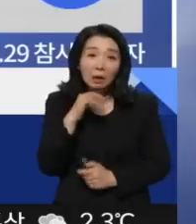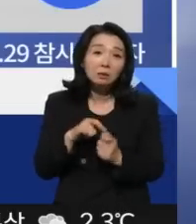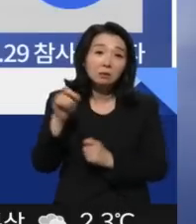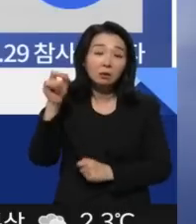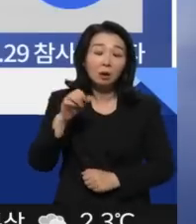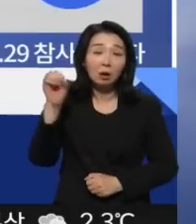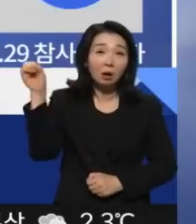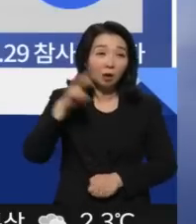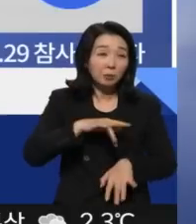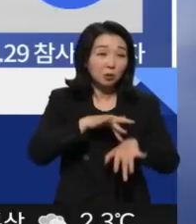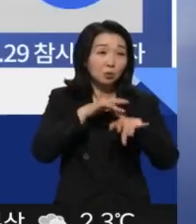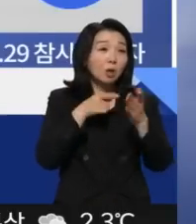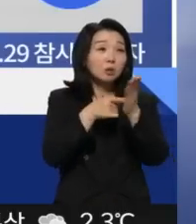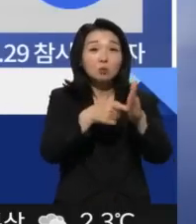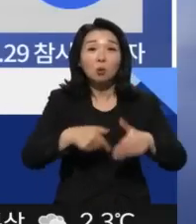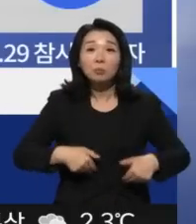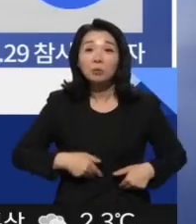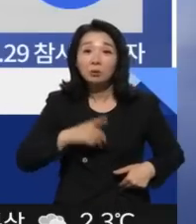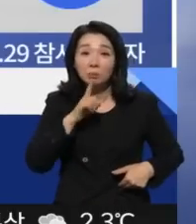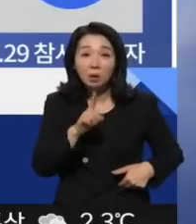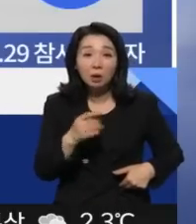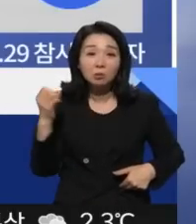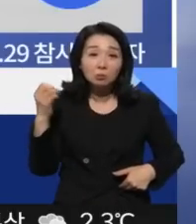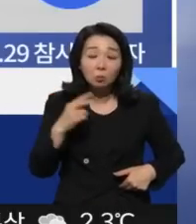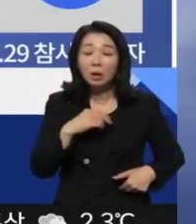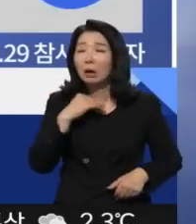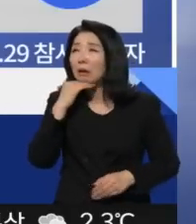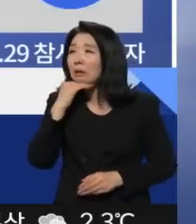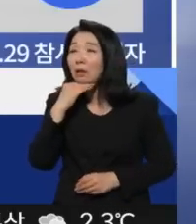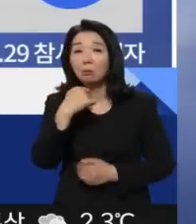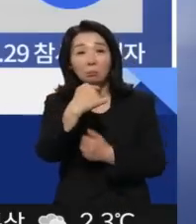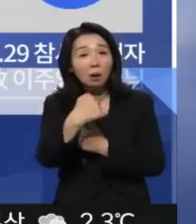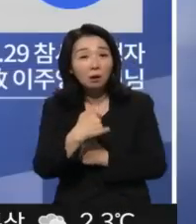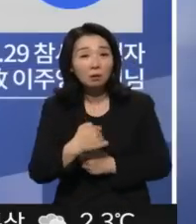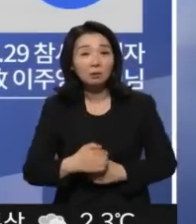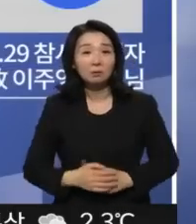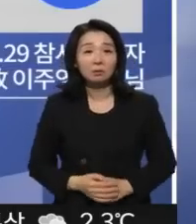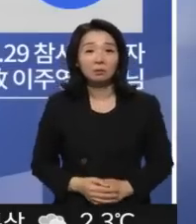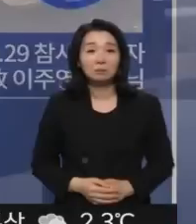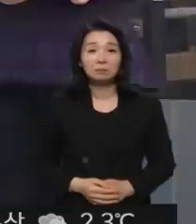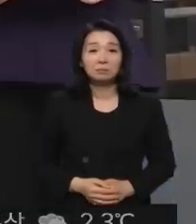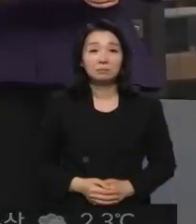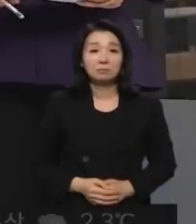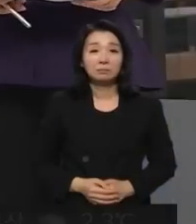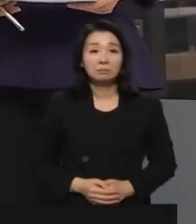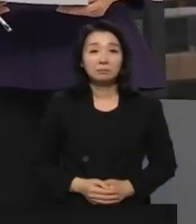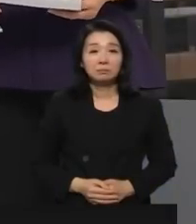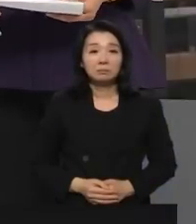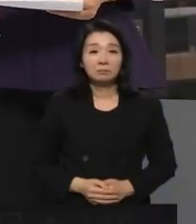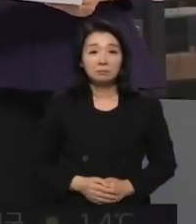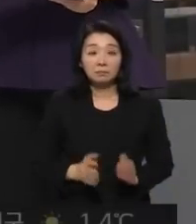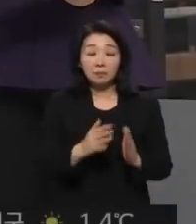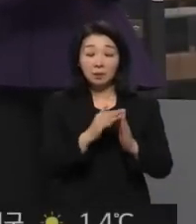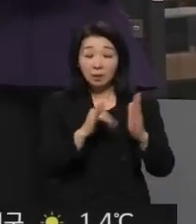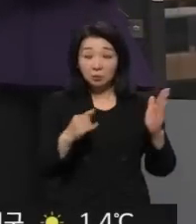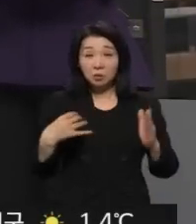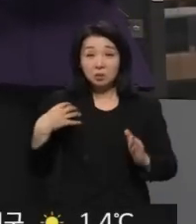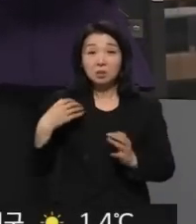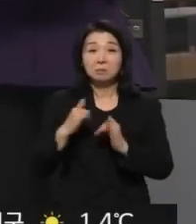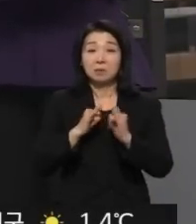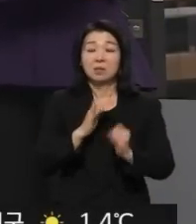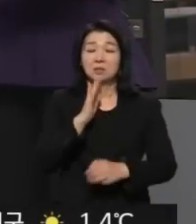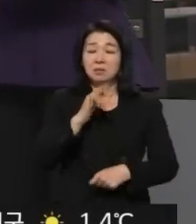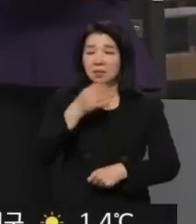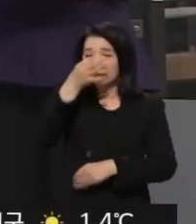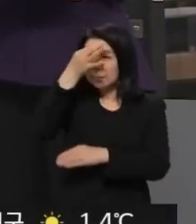뭐 실종자 신고를 해라. 그리고 가서 기다려라 그러더라고요. 네, 유가족들은 책임자들의